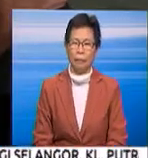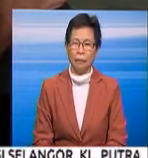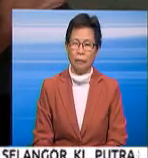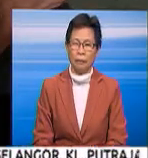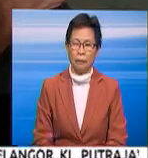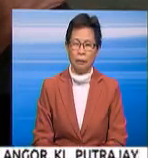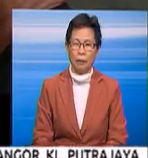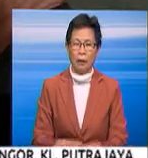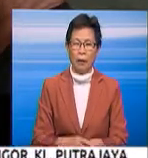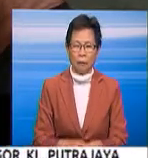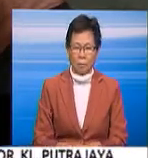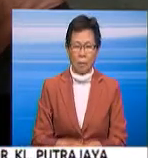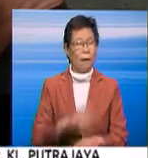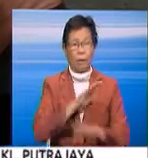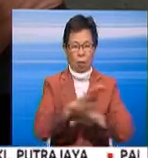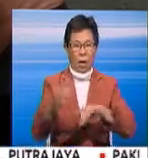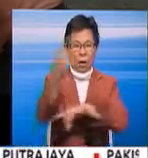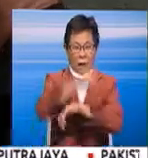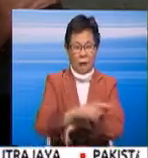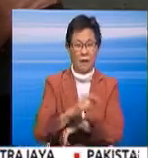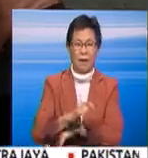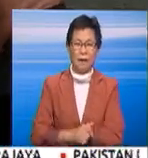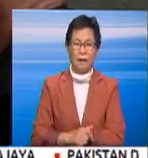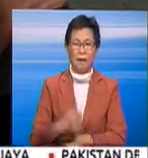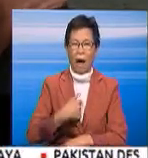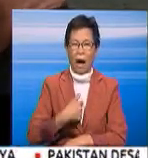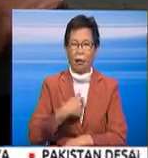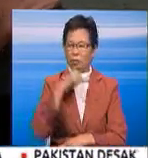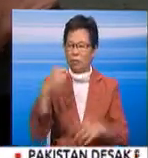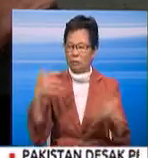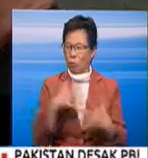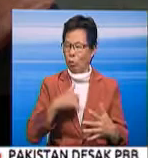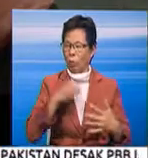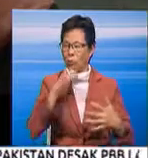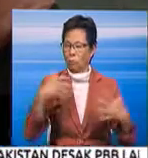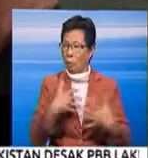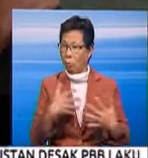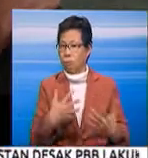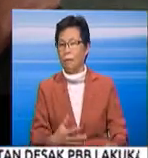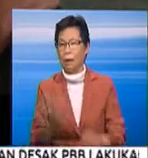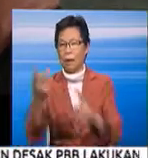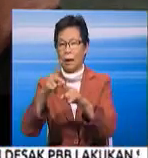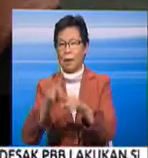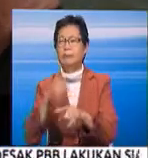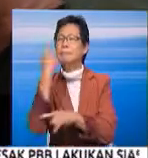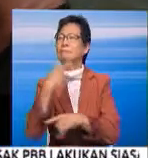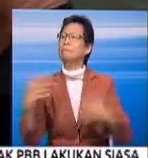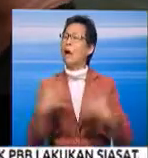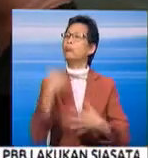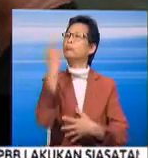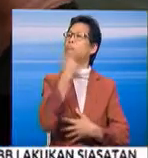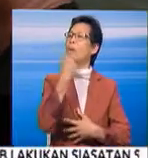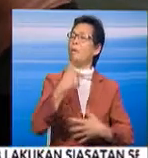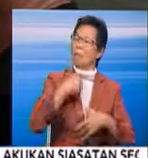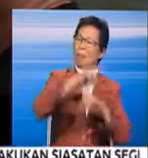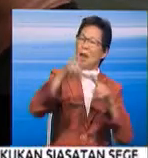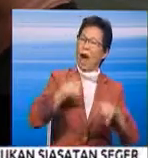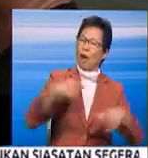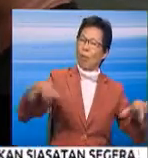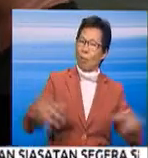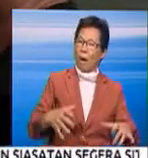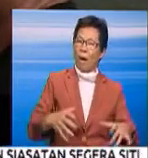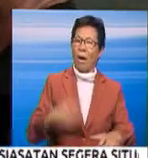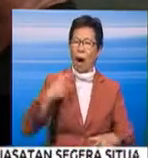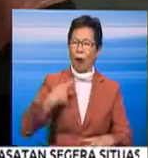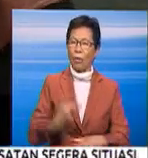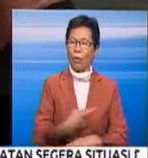ini, kita dua akan berlaku pergaduhan. Aku tidak takut dan aku tidak geru kepada siapa-siapa. Bila aku buat, terpaksa dah aku